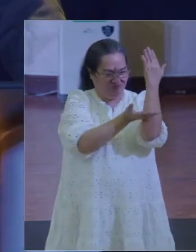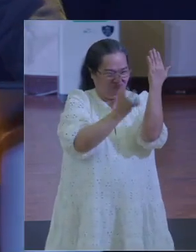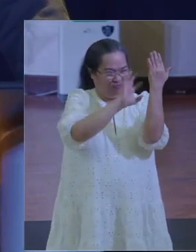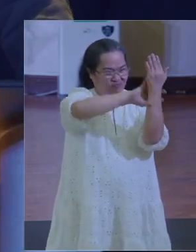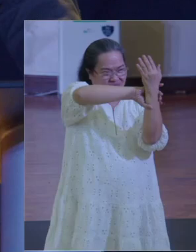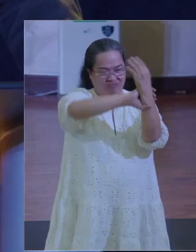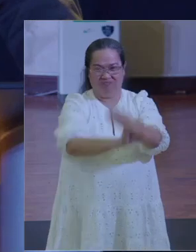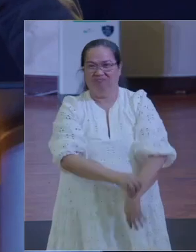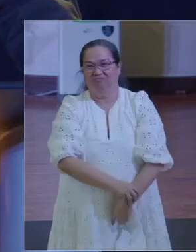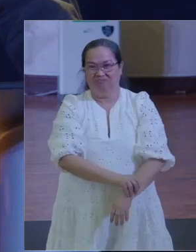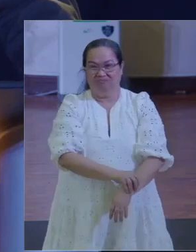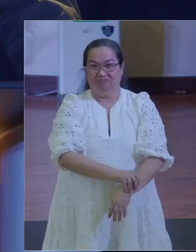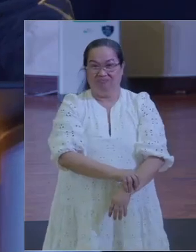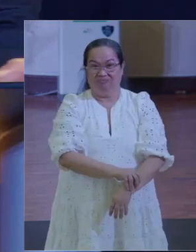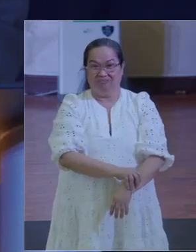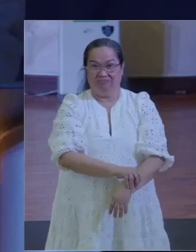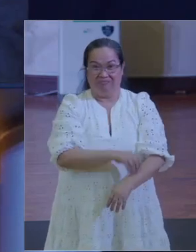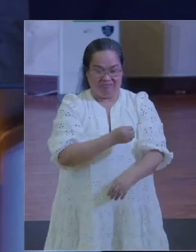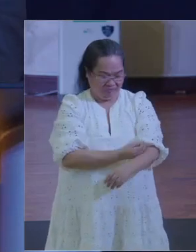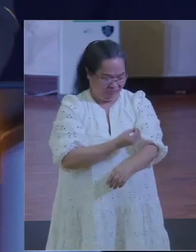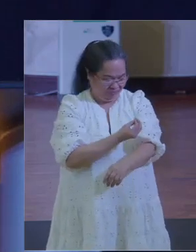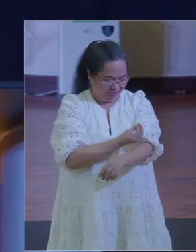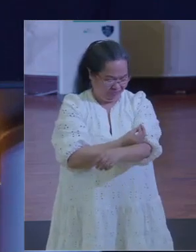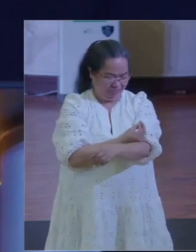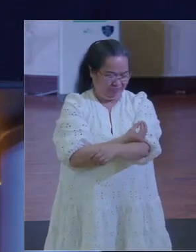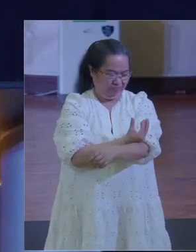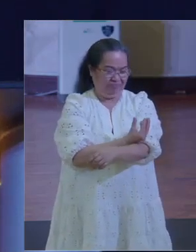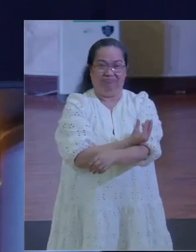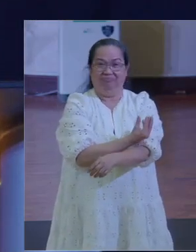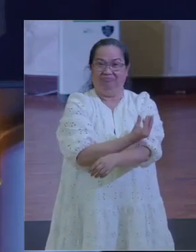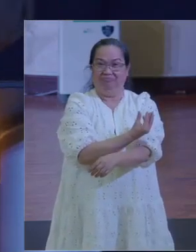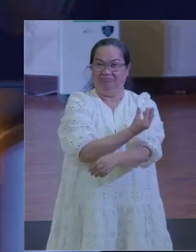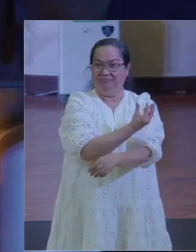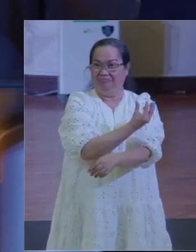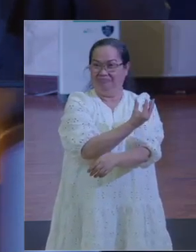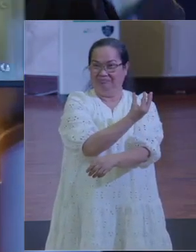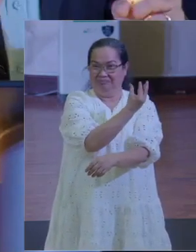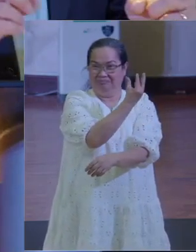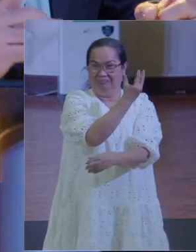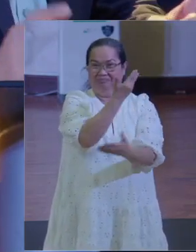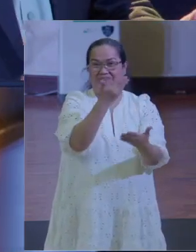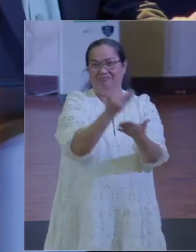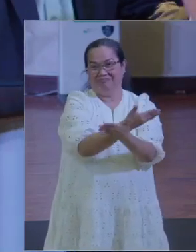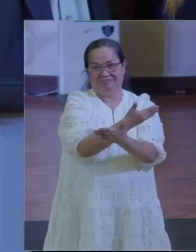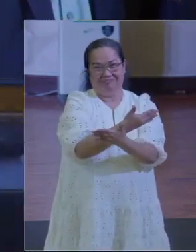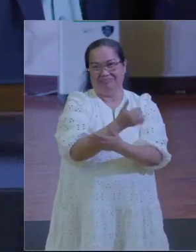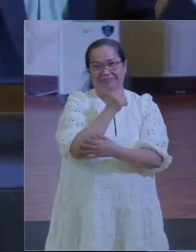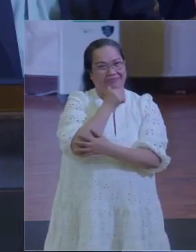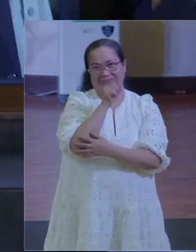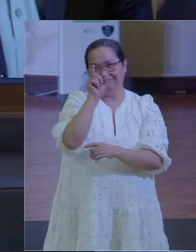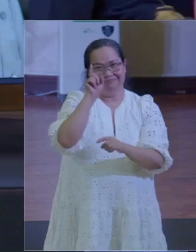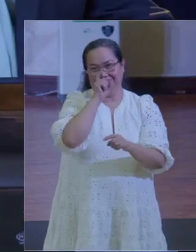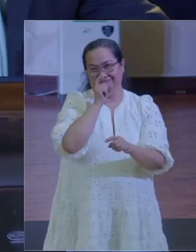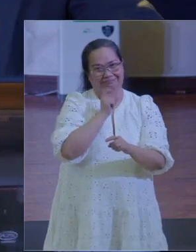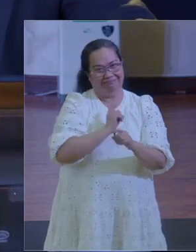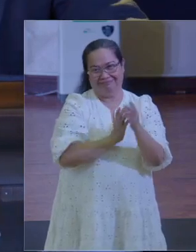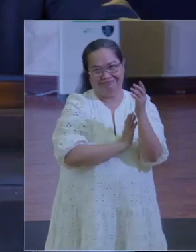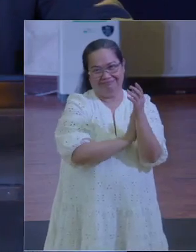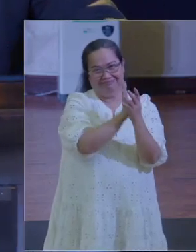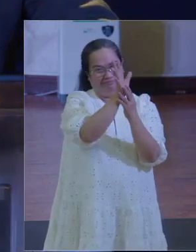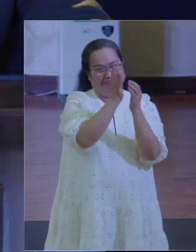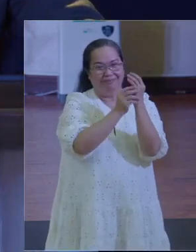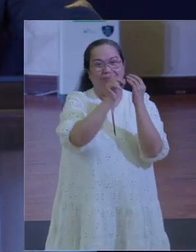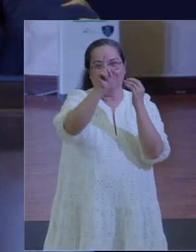Puputulin mo na yan. Kasi pag pinutol mo yan, tutubo pa sa gilid, panibagong usbong ng saging, puno